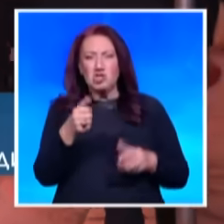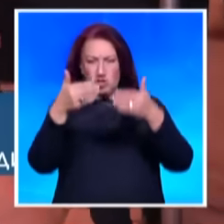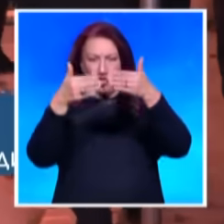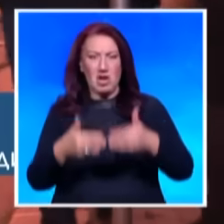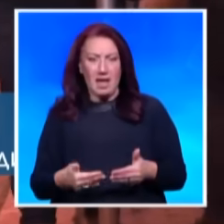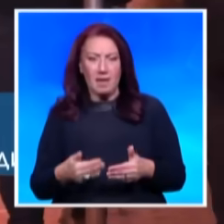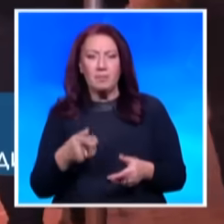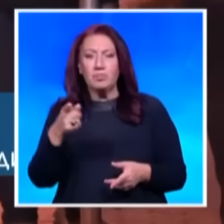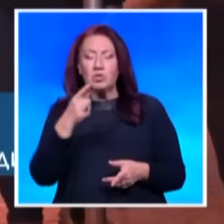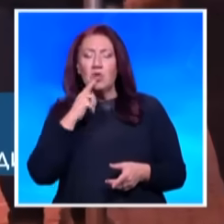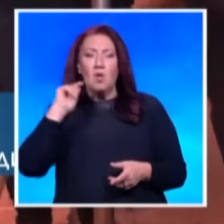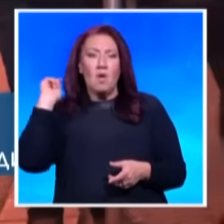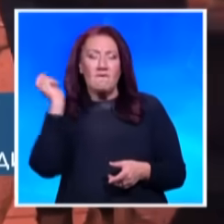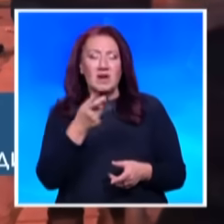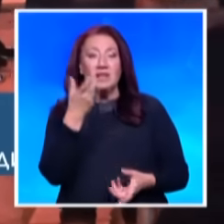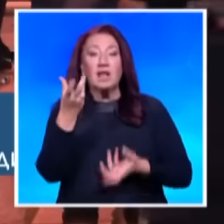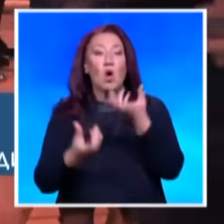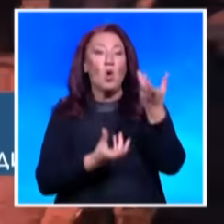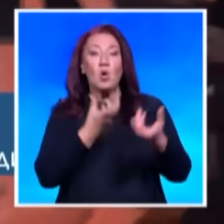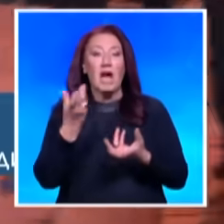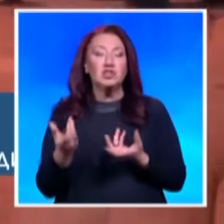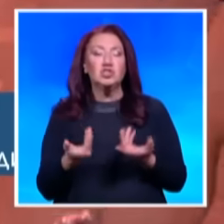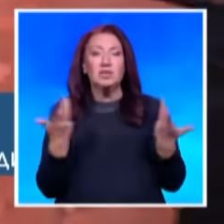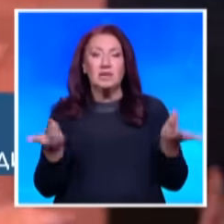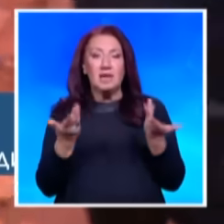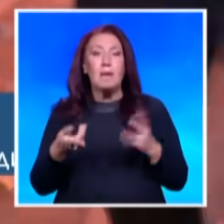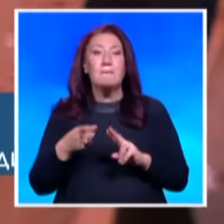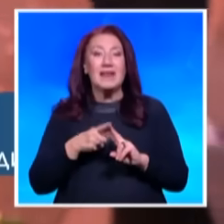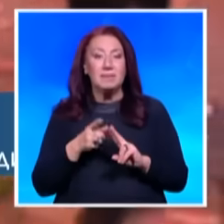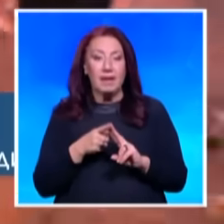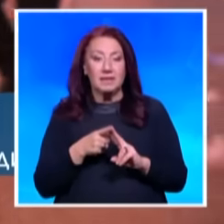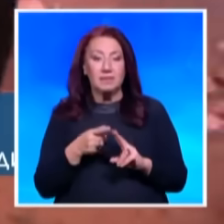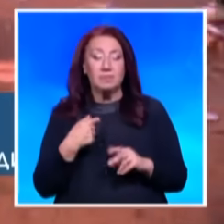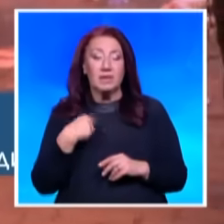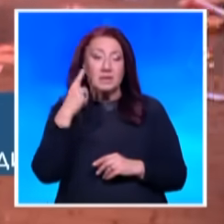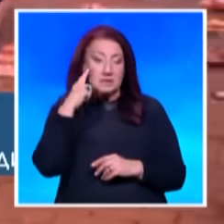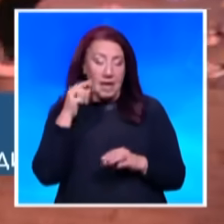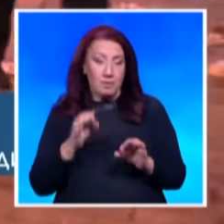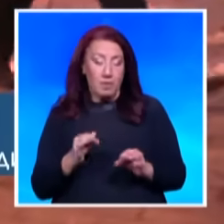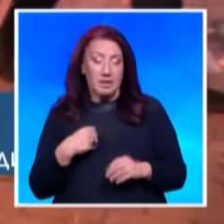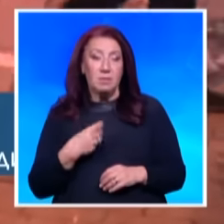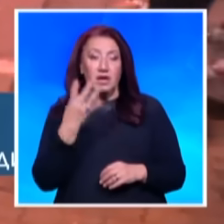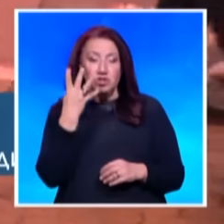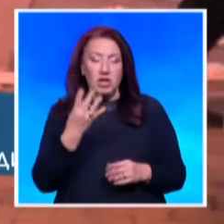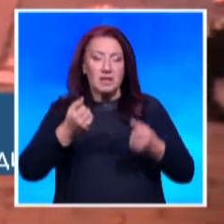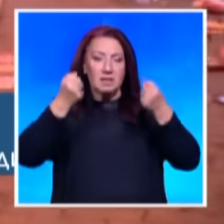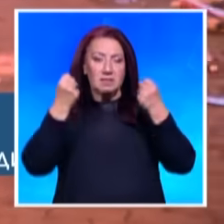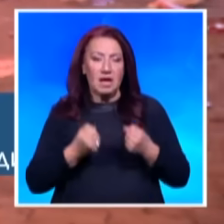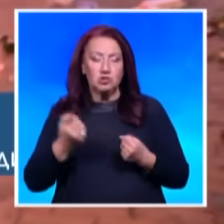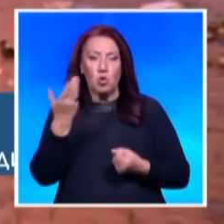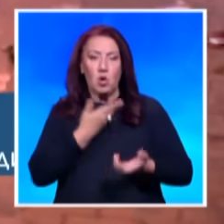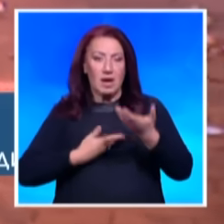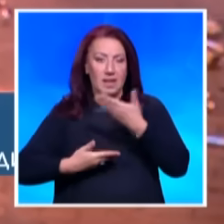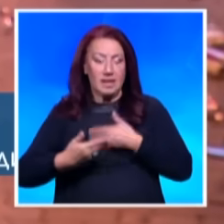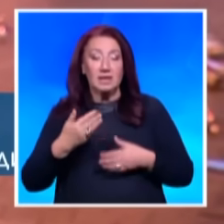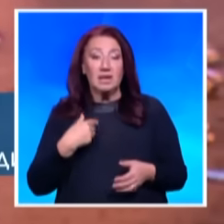горят такива. Нека отново да ви кажа, че има на този етап, поне знаем, за 4 тежко ранени. Има 4 линейки, които са тръгнали насам,